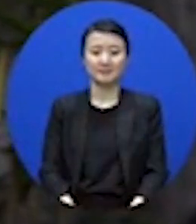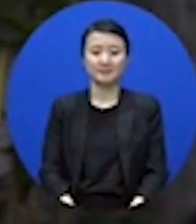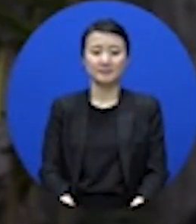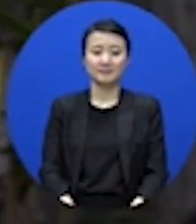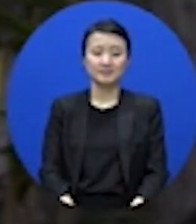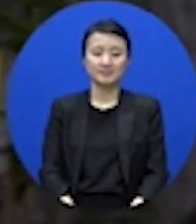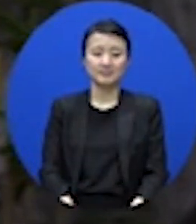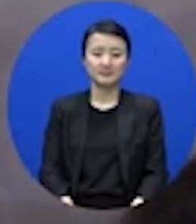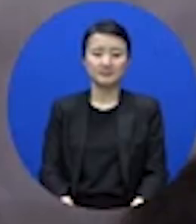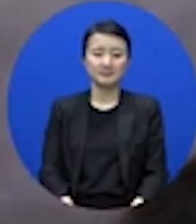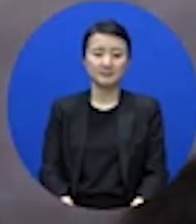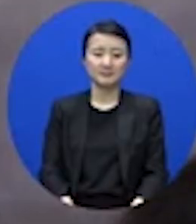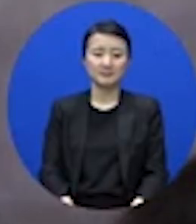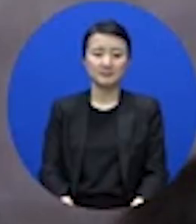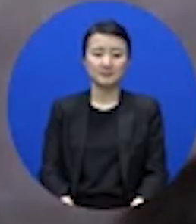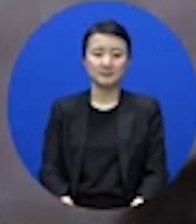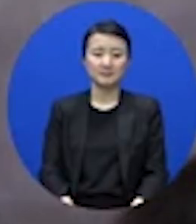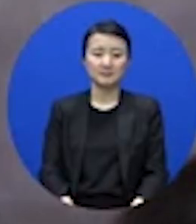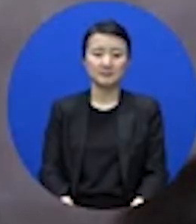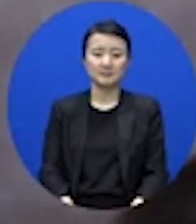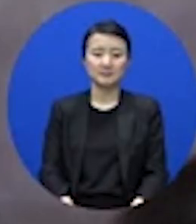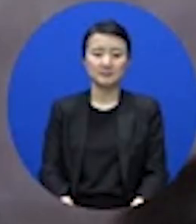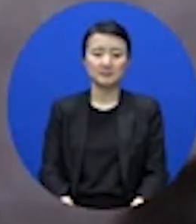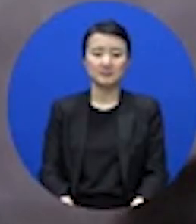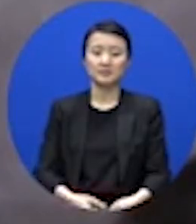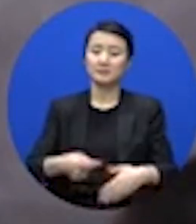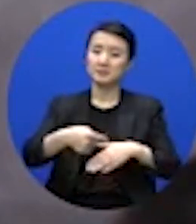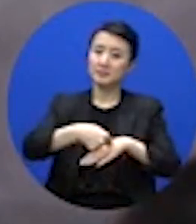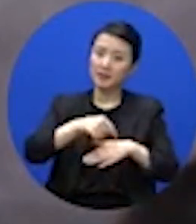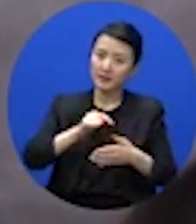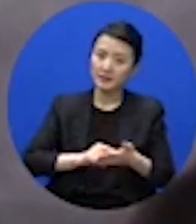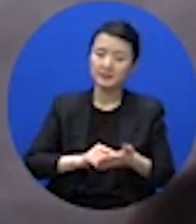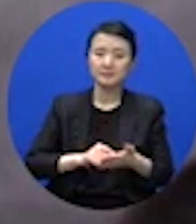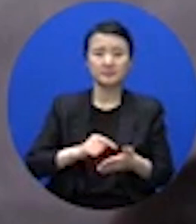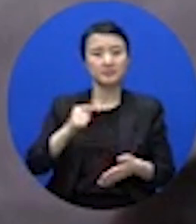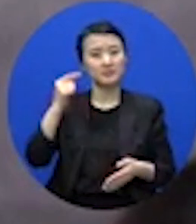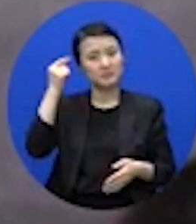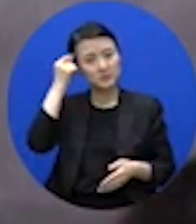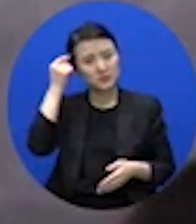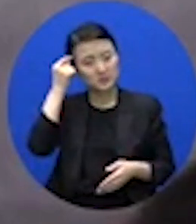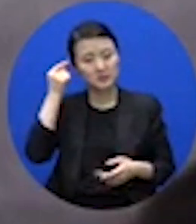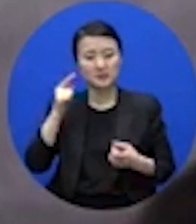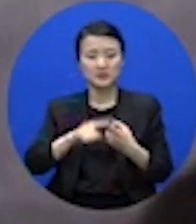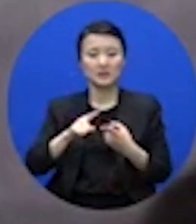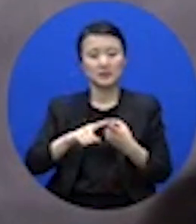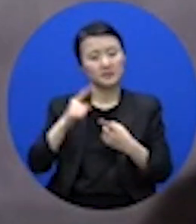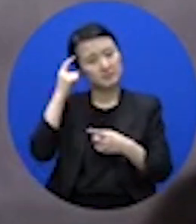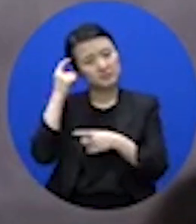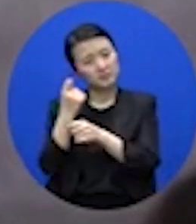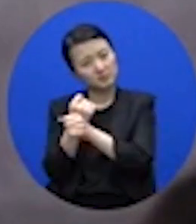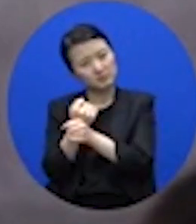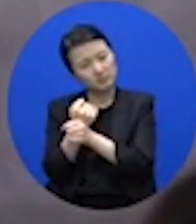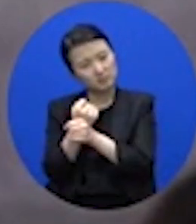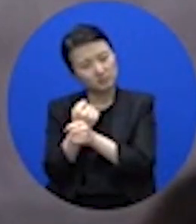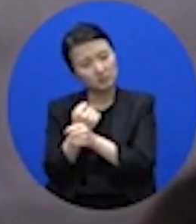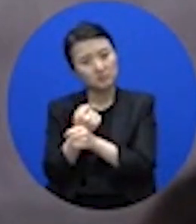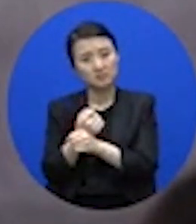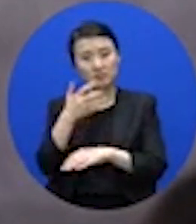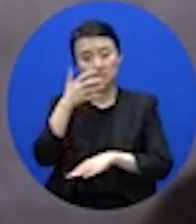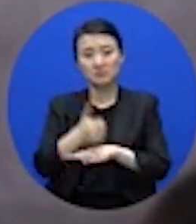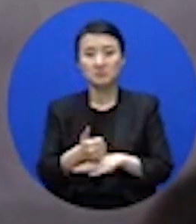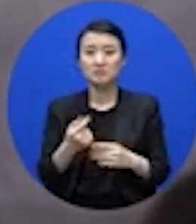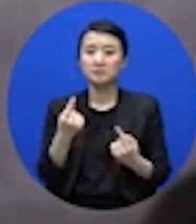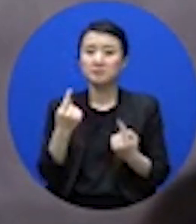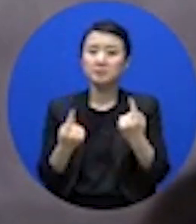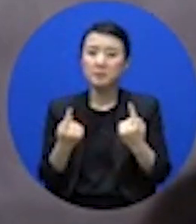자, 많은 학자들이 우리 마음, 우리 정신 이런 것들을 어떻게 비유를 하냐면